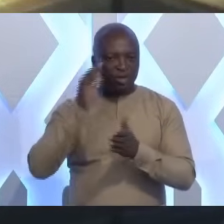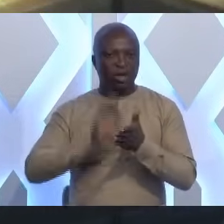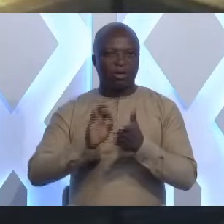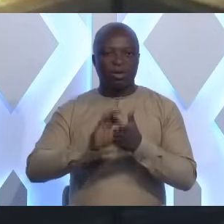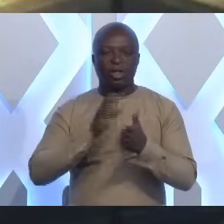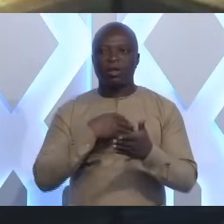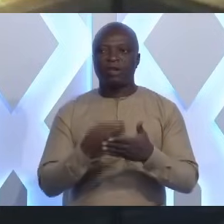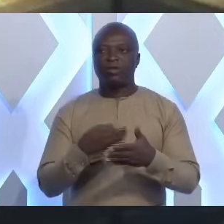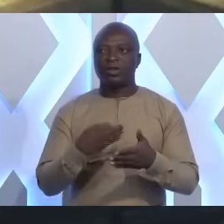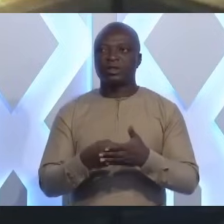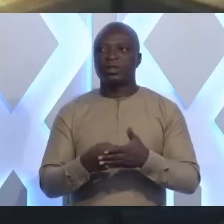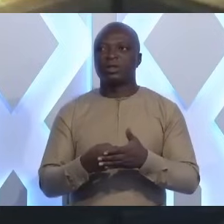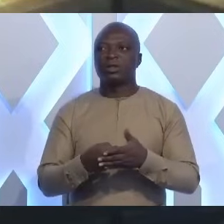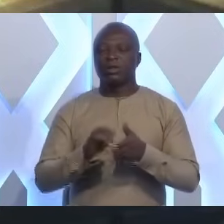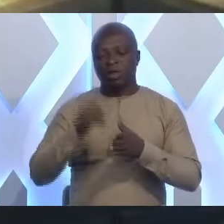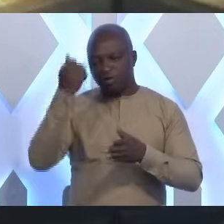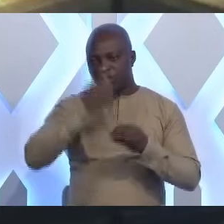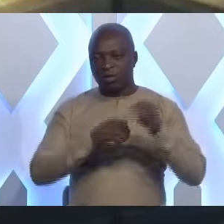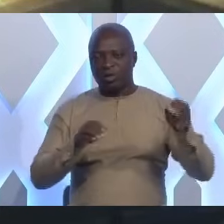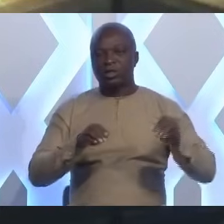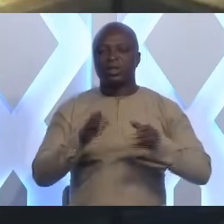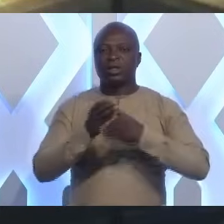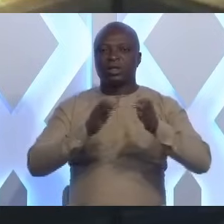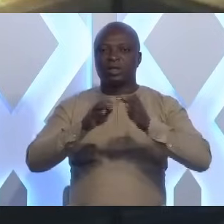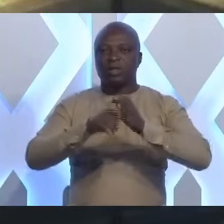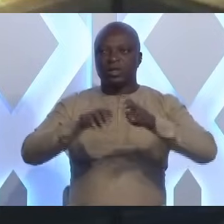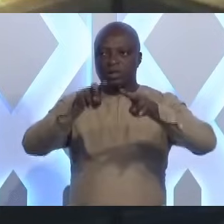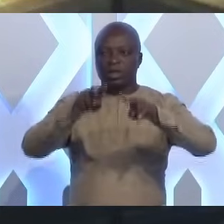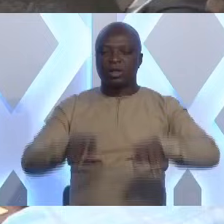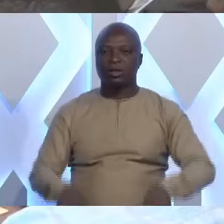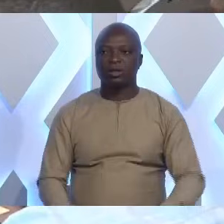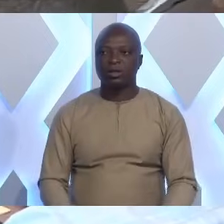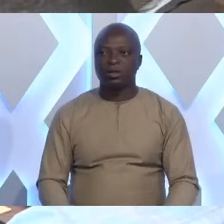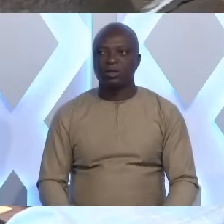financière de l'UEMOA. Karine Olanlo nous en dit plus.